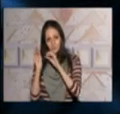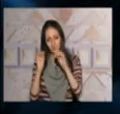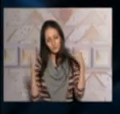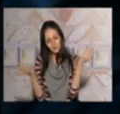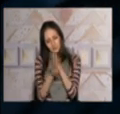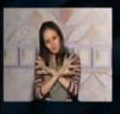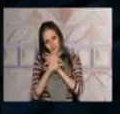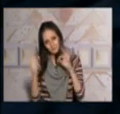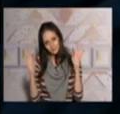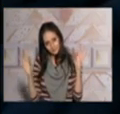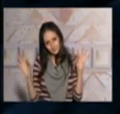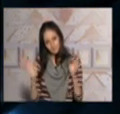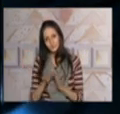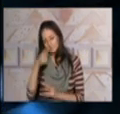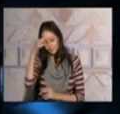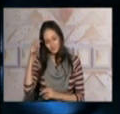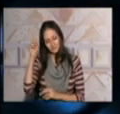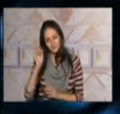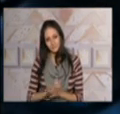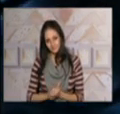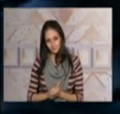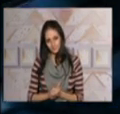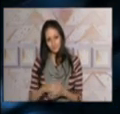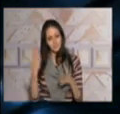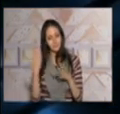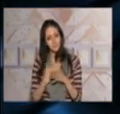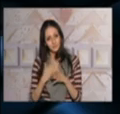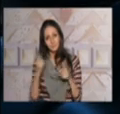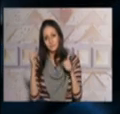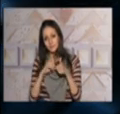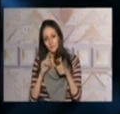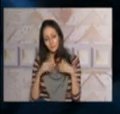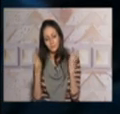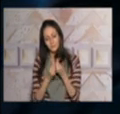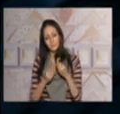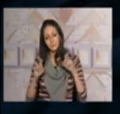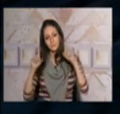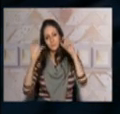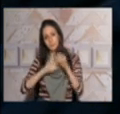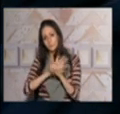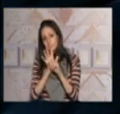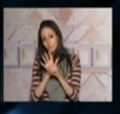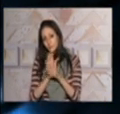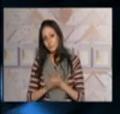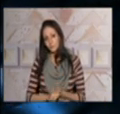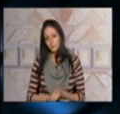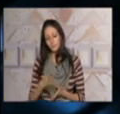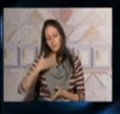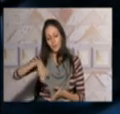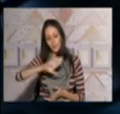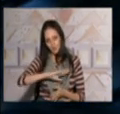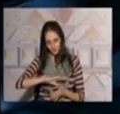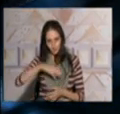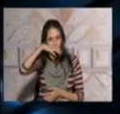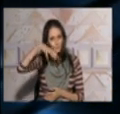شاء الله؟ ليه؟ لان اولا احنا مع جائحه كورونا وظروفها احنا ودول العالم